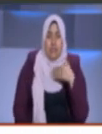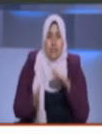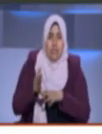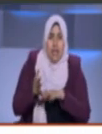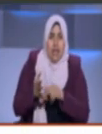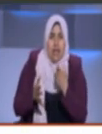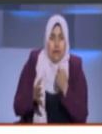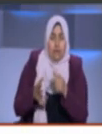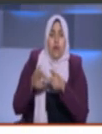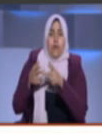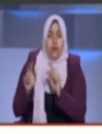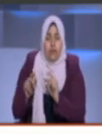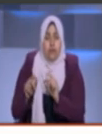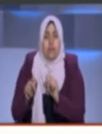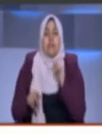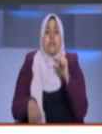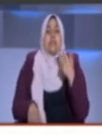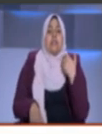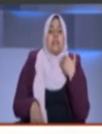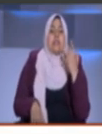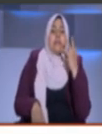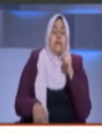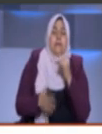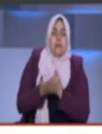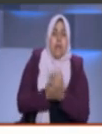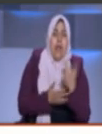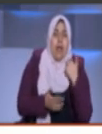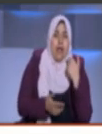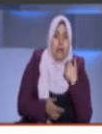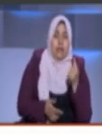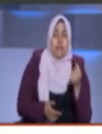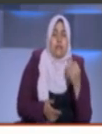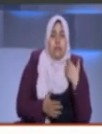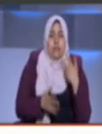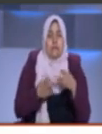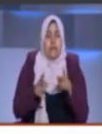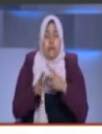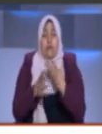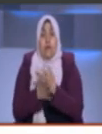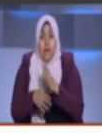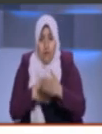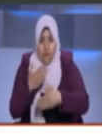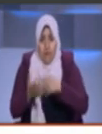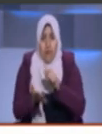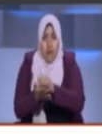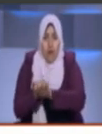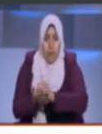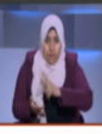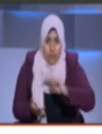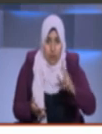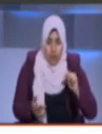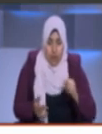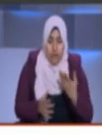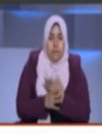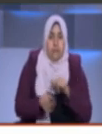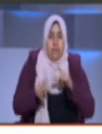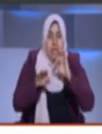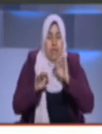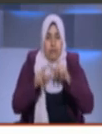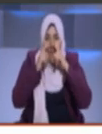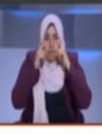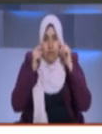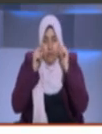في المدارس الأخرى الصف السابع والعاشر وهكذا. ويعودون بإجراءات مختلفة، يعني هل عليهم مثلا ارتداء الكمامات؟